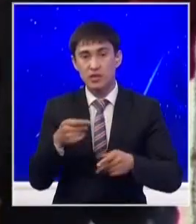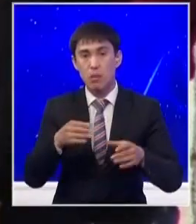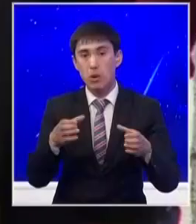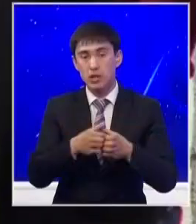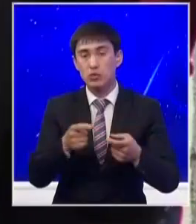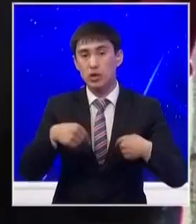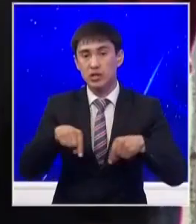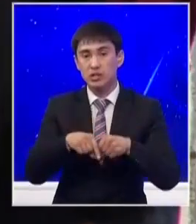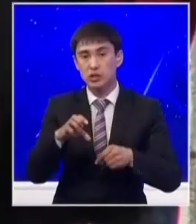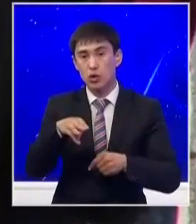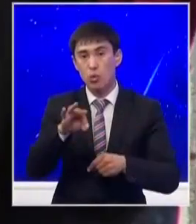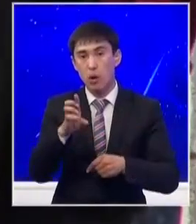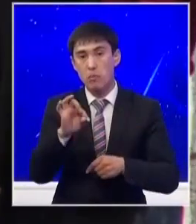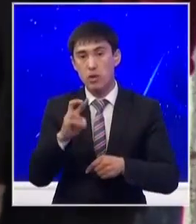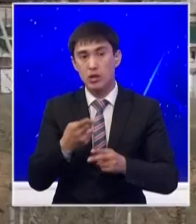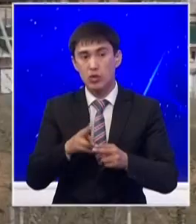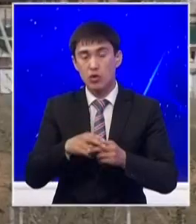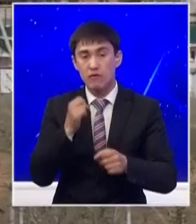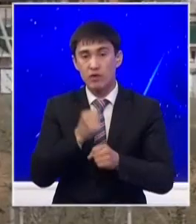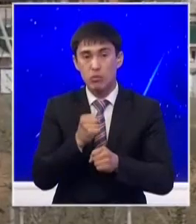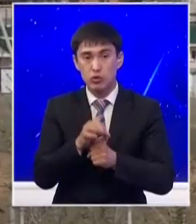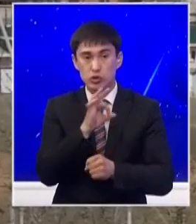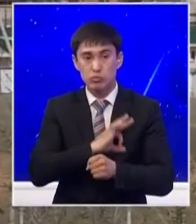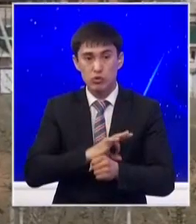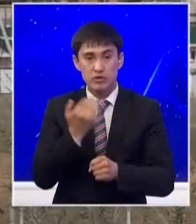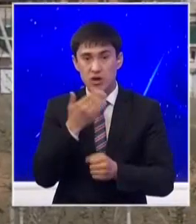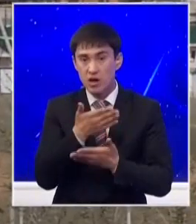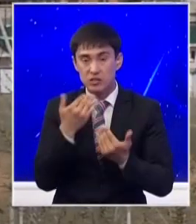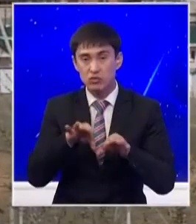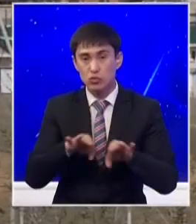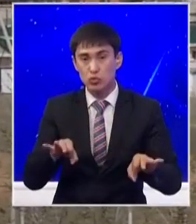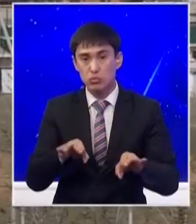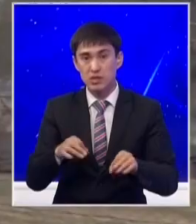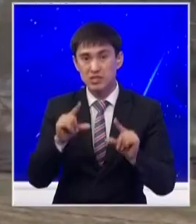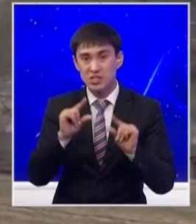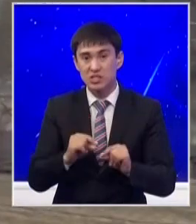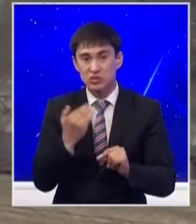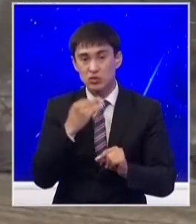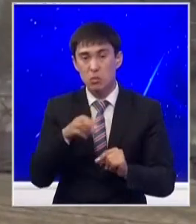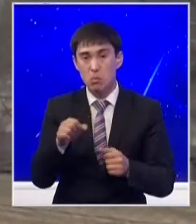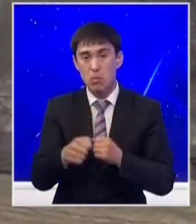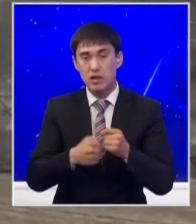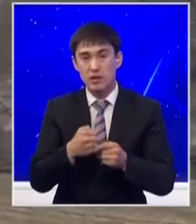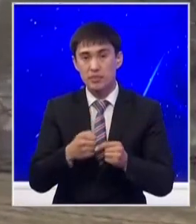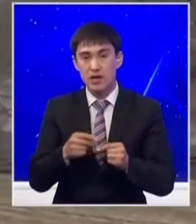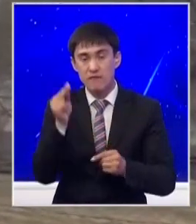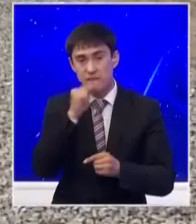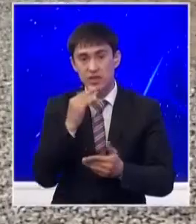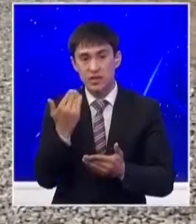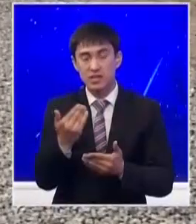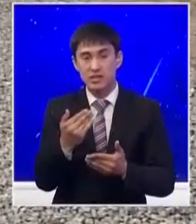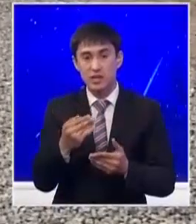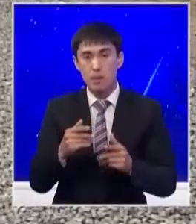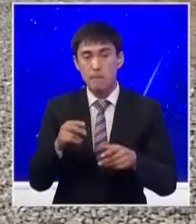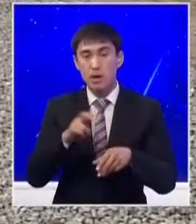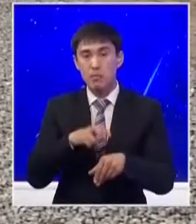подрядную организацию ТОБ, которая в работе использовала некачественные трубы из низкосортного материала. Не меньшая вина лежит и на